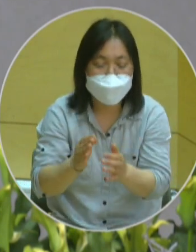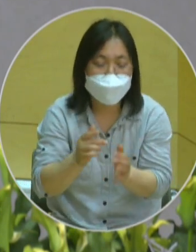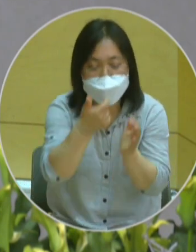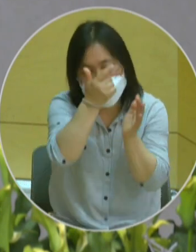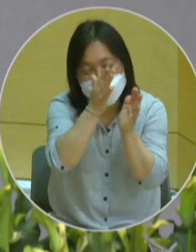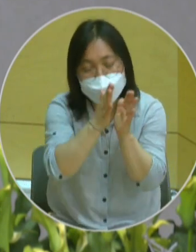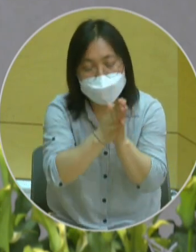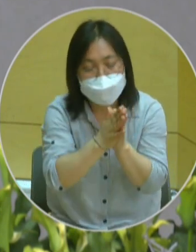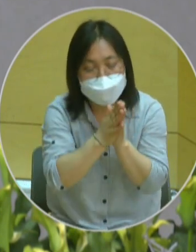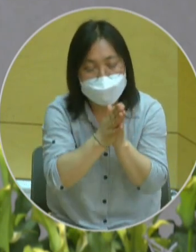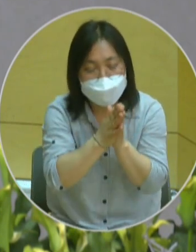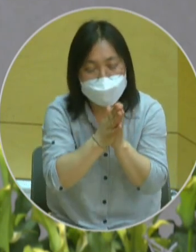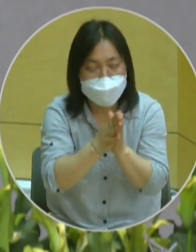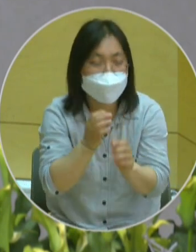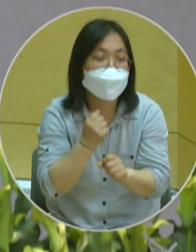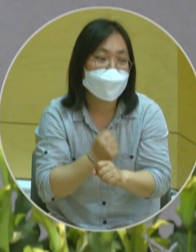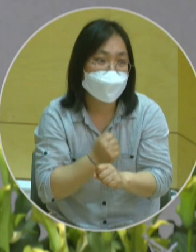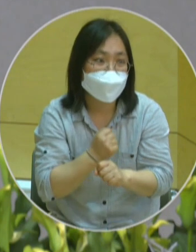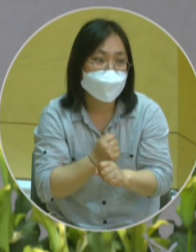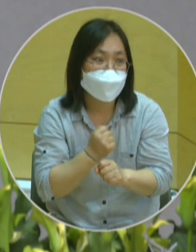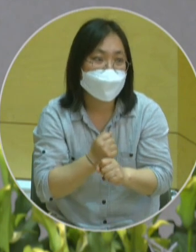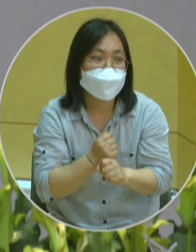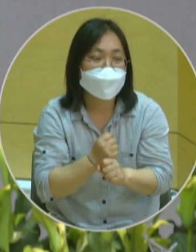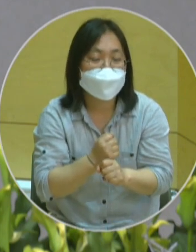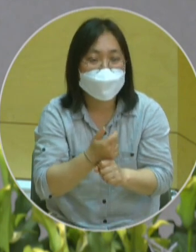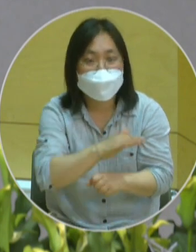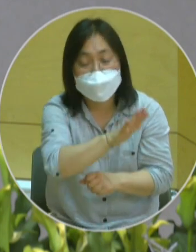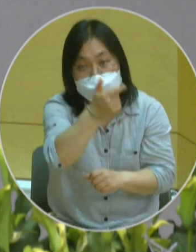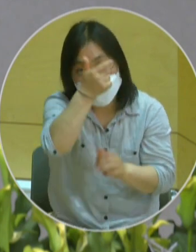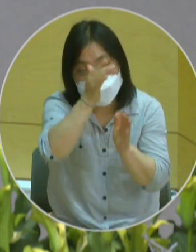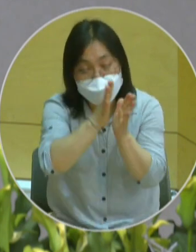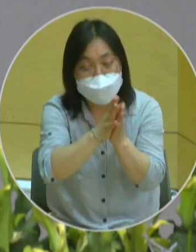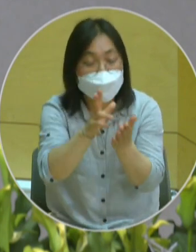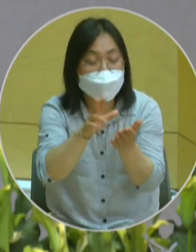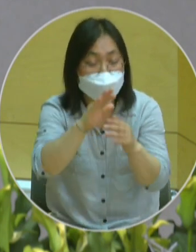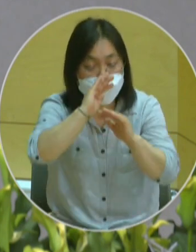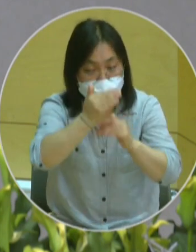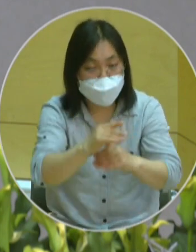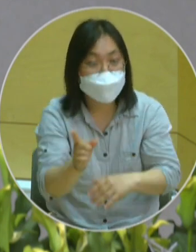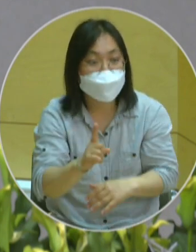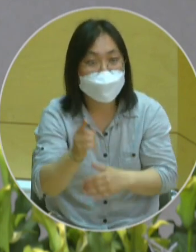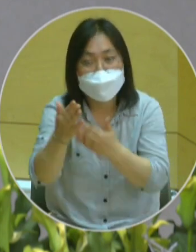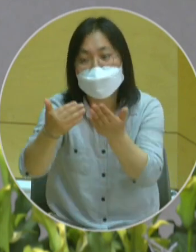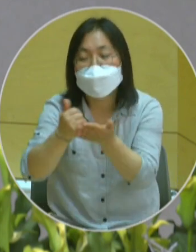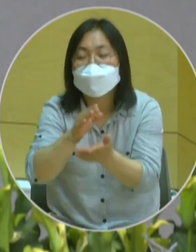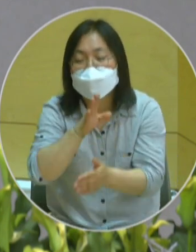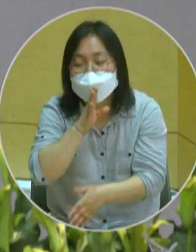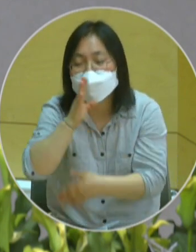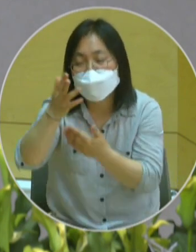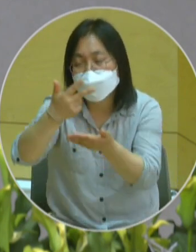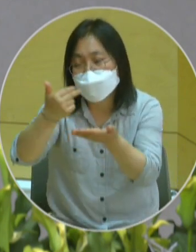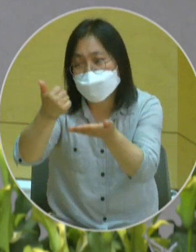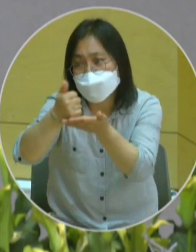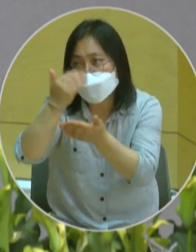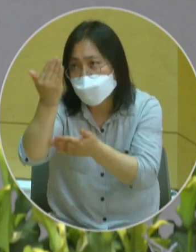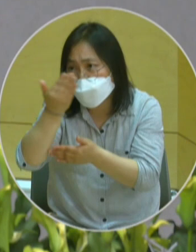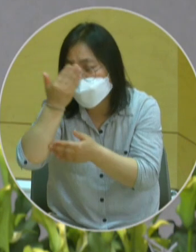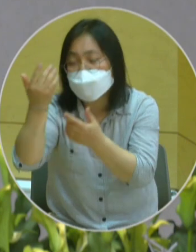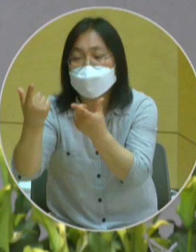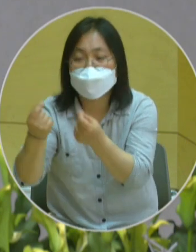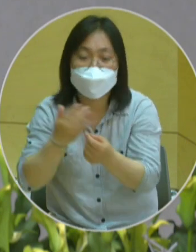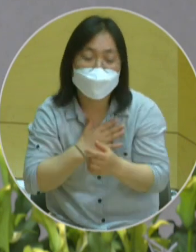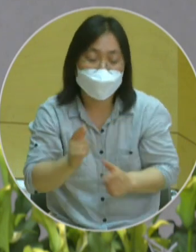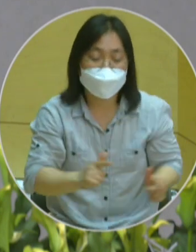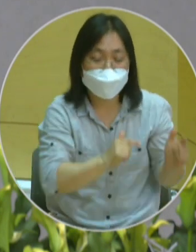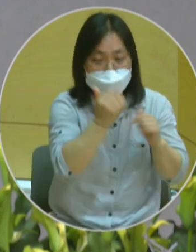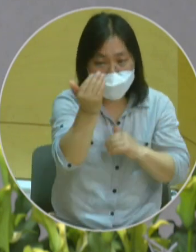거예요. 기도할 때 우리는 그 문제보다도 기도해야 될 내용이 뭘까요? 하나님 맞습니다. 주님의 거룩함처럼 우리의